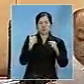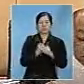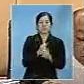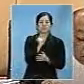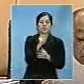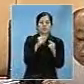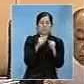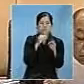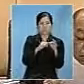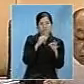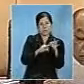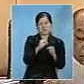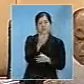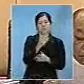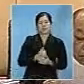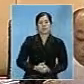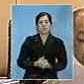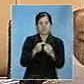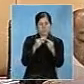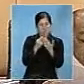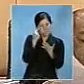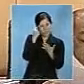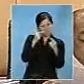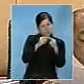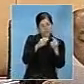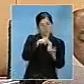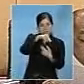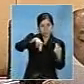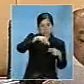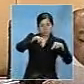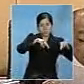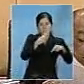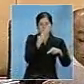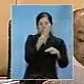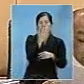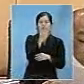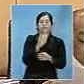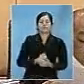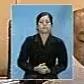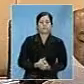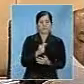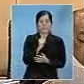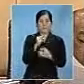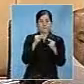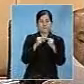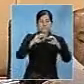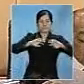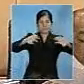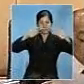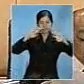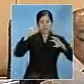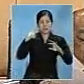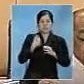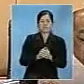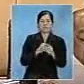ไม่ประหยัดอาจจะนำมาซึ่งการไม่ระมัดระวังดังนั้นในการแถลงนโยบายของรัฐบาลเมื่อเข้ารับหน้าที่